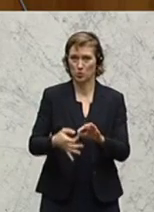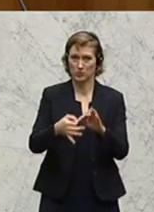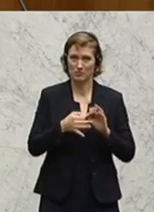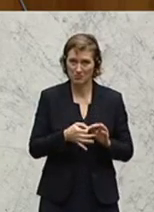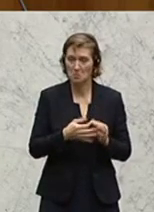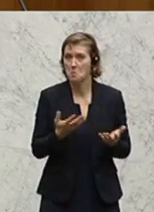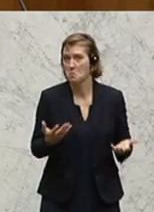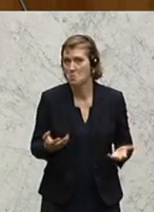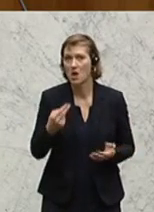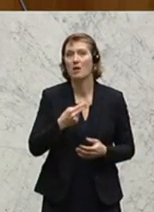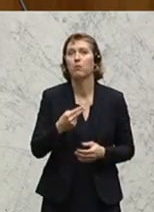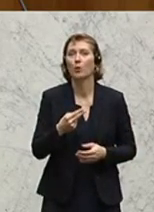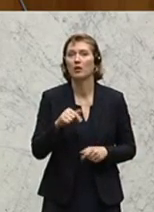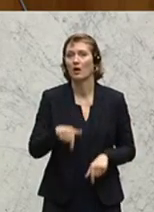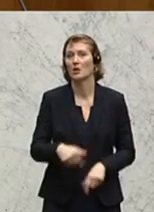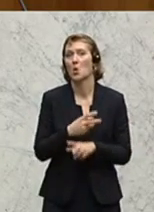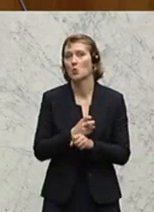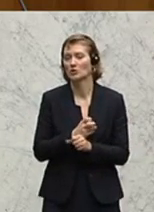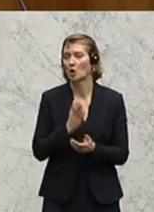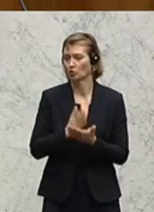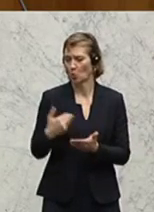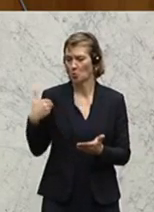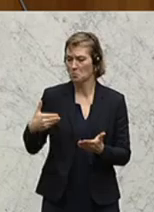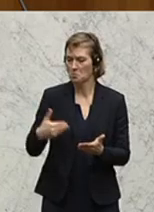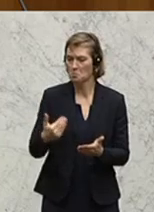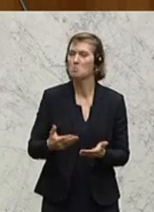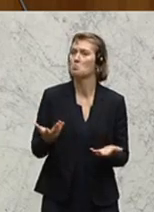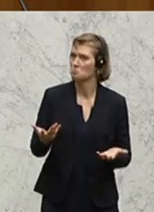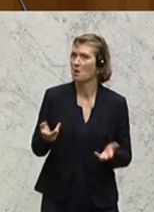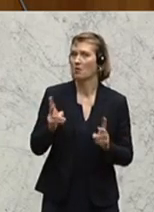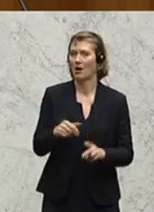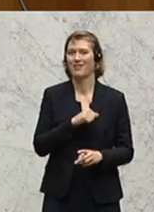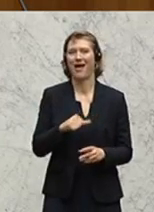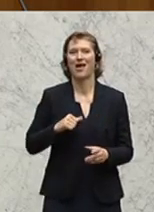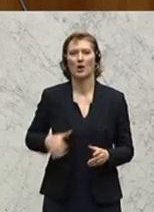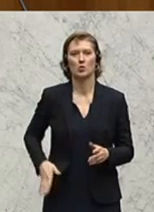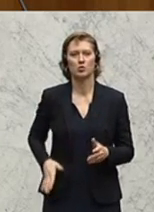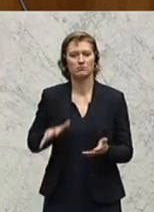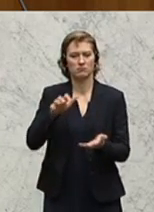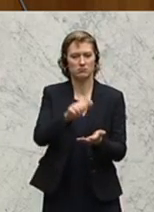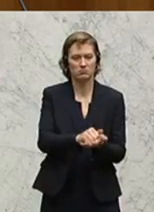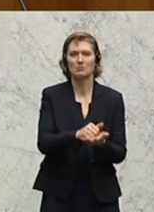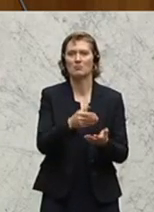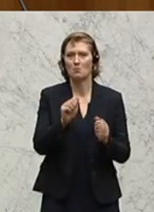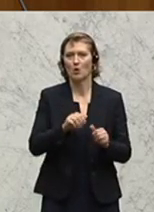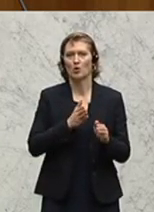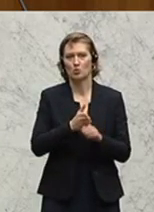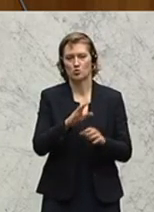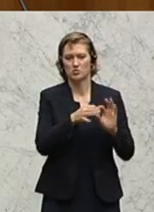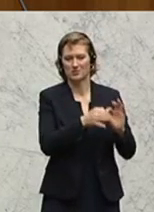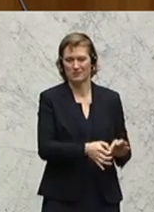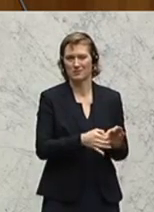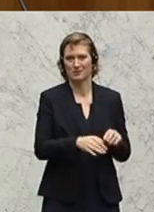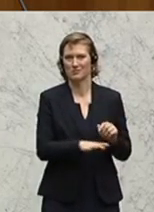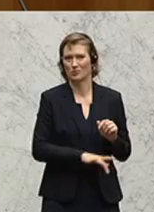in Europa, in Österreich, ein probates Mittel zur Eigentumsfinanzierung, wobei in Österreich die